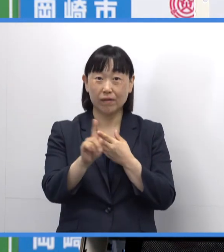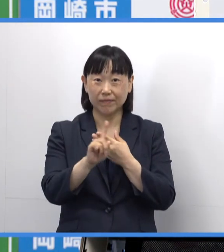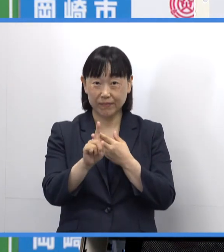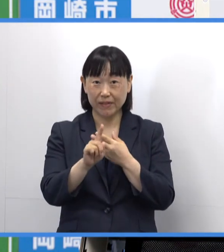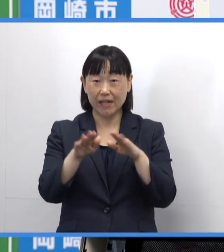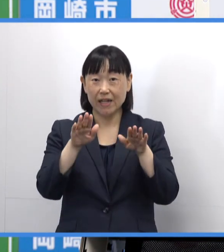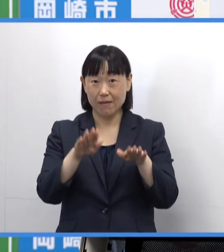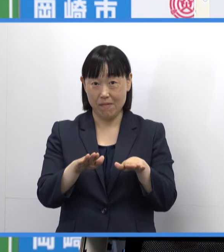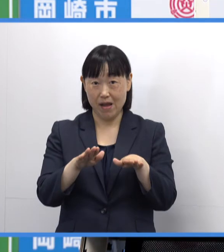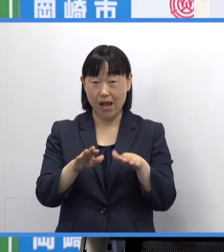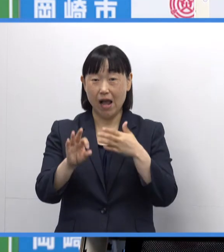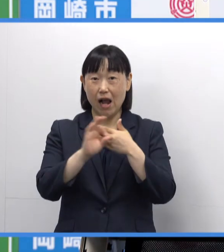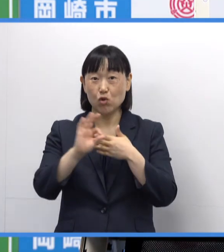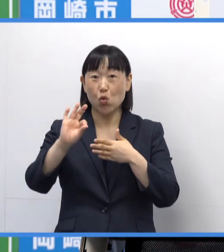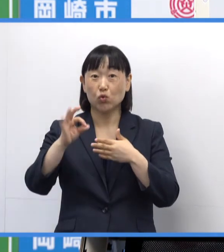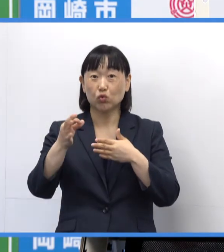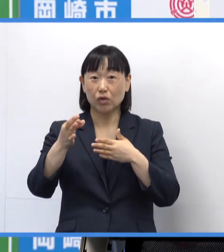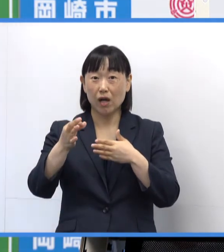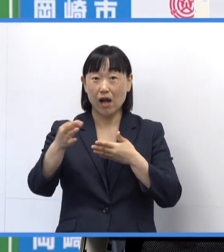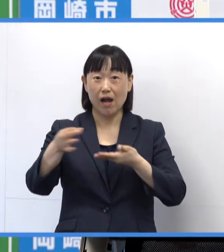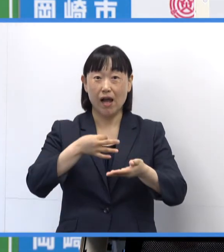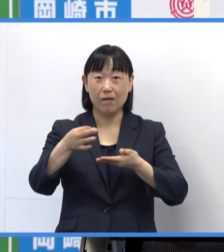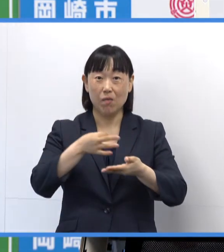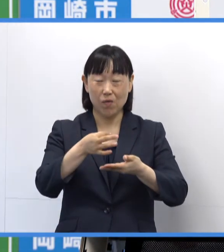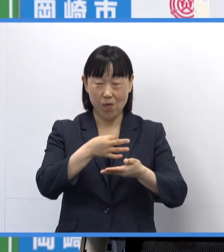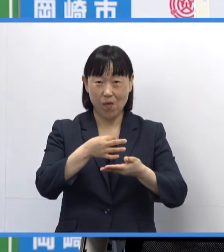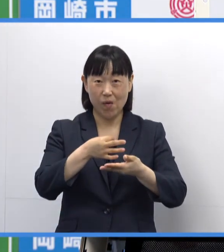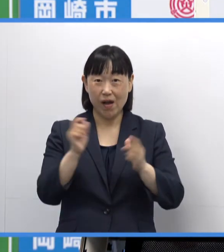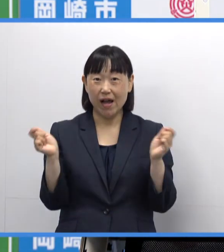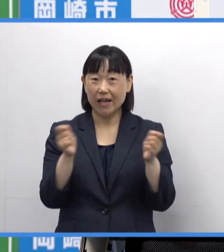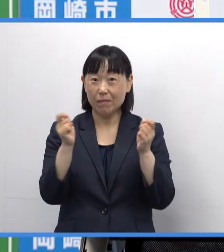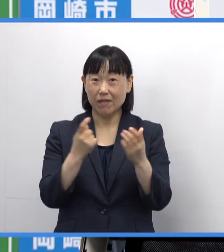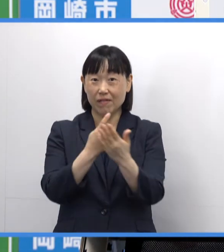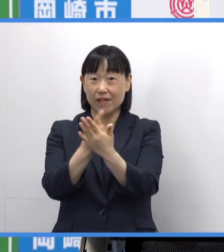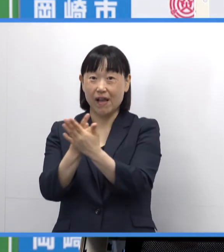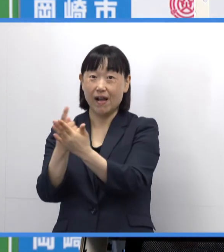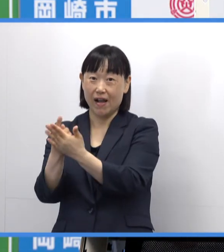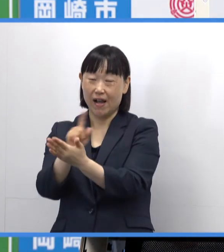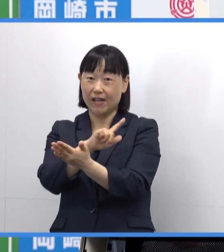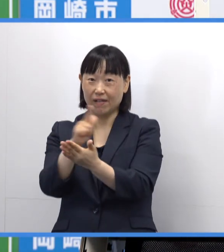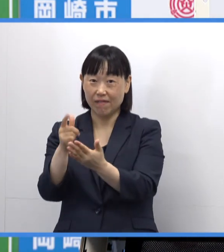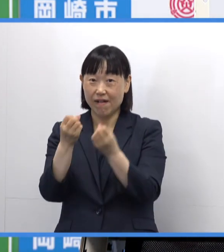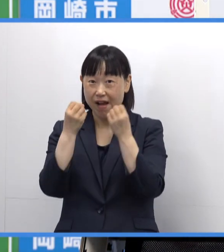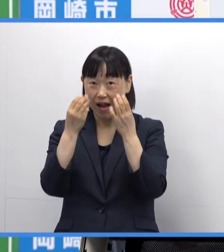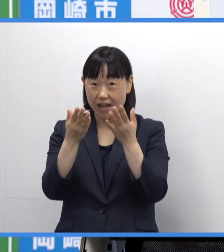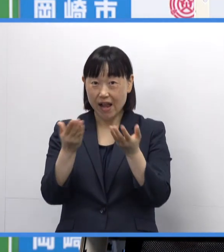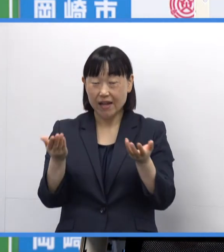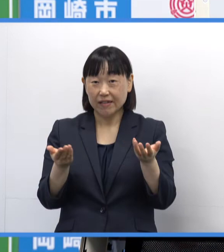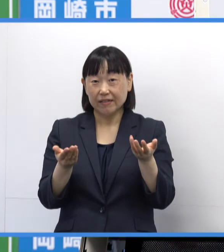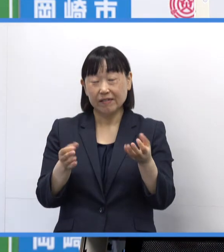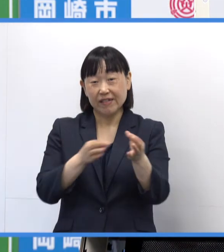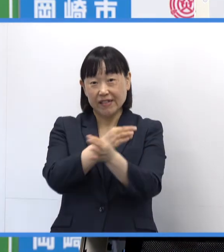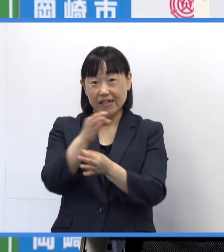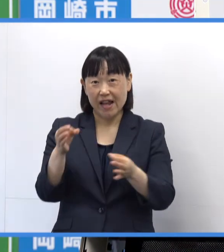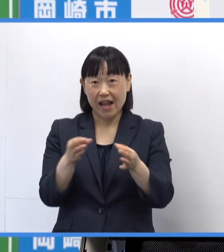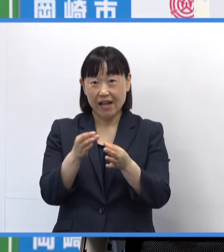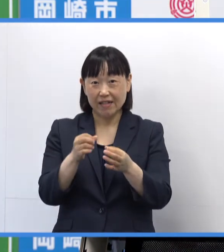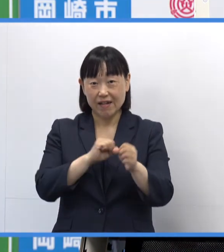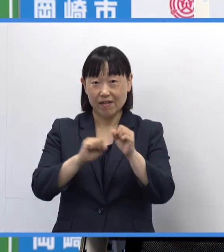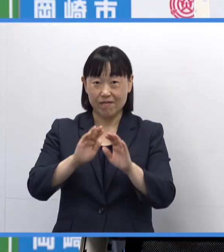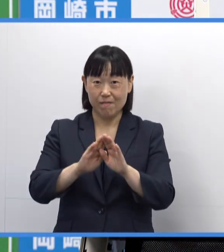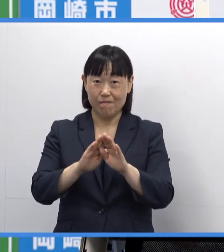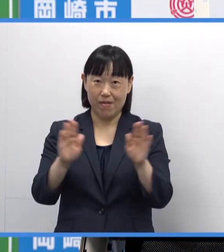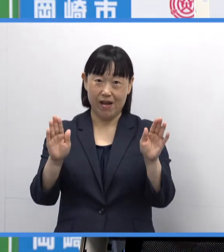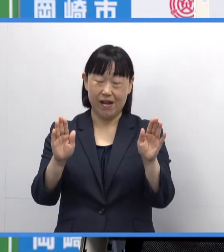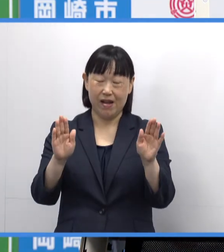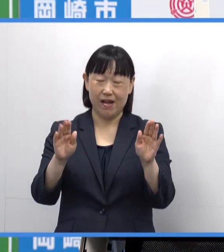想通貨での買い物やイベントへ参加するなど新たな経済活動が発生しています。すでに